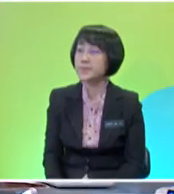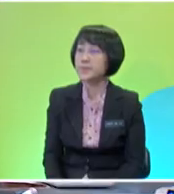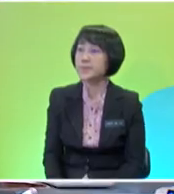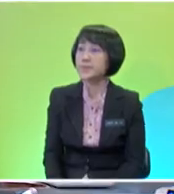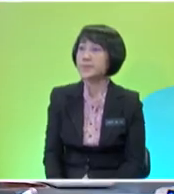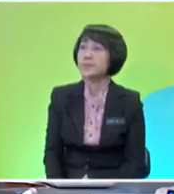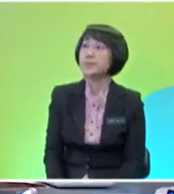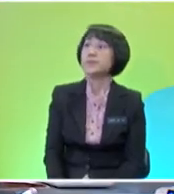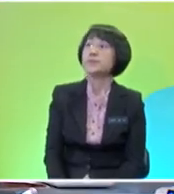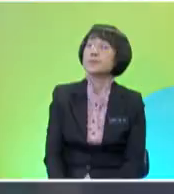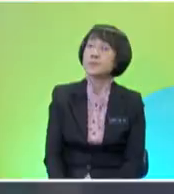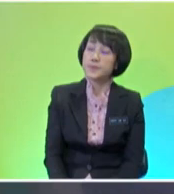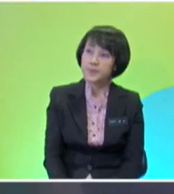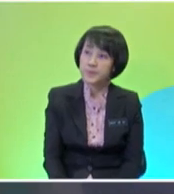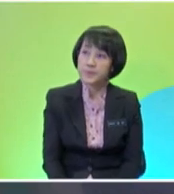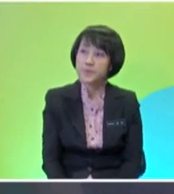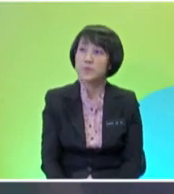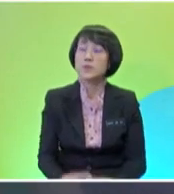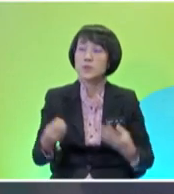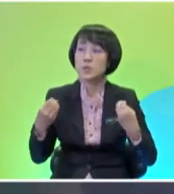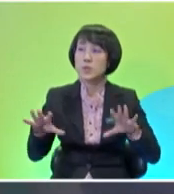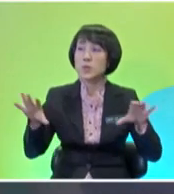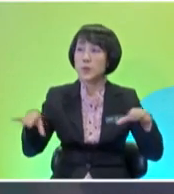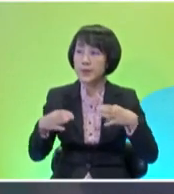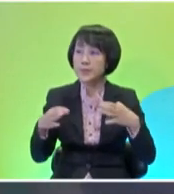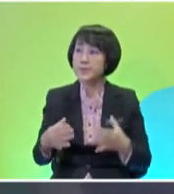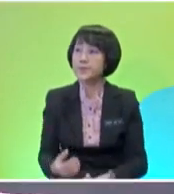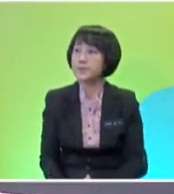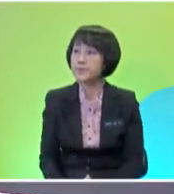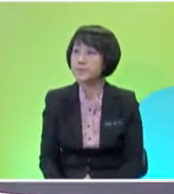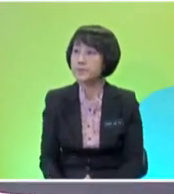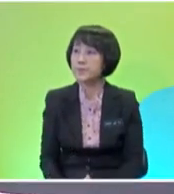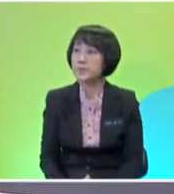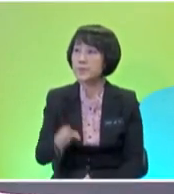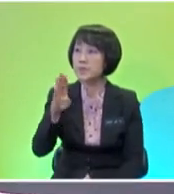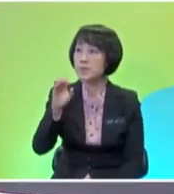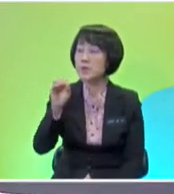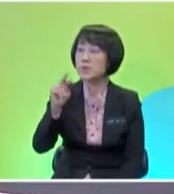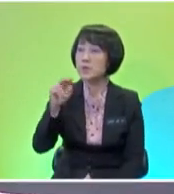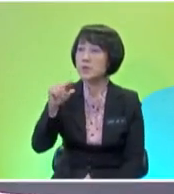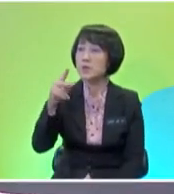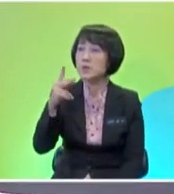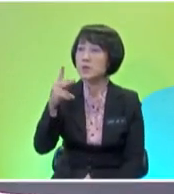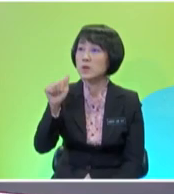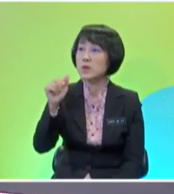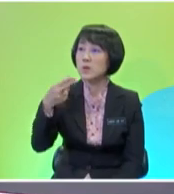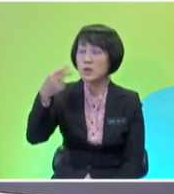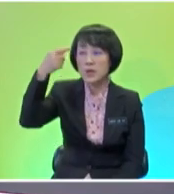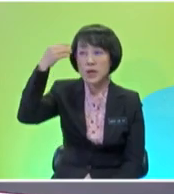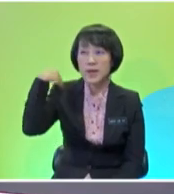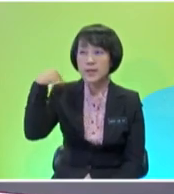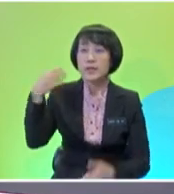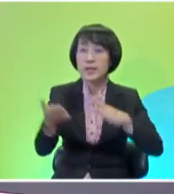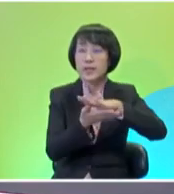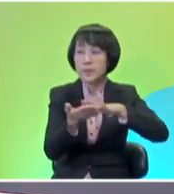Dah. Okey, dah. Okey, jadi setelah kita dah buat ni, okey, kalau Ifan boleh lihat bahagian bongkar ni ada tapak di sini. Okay, ada. Untuk kemaskan lagi kita